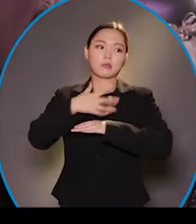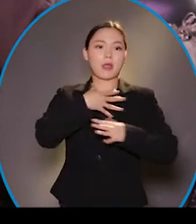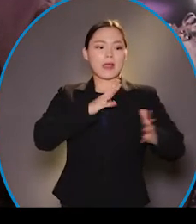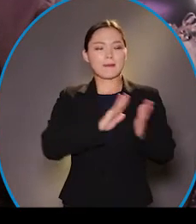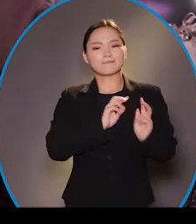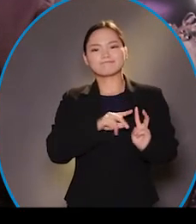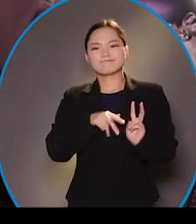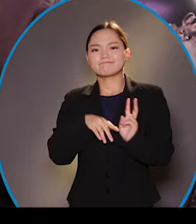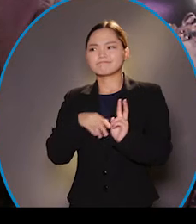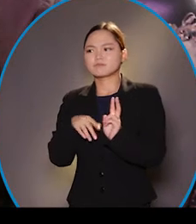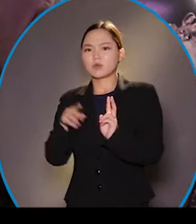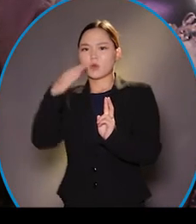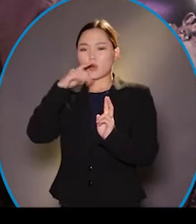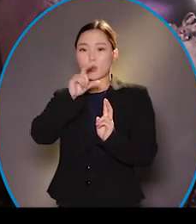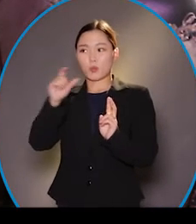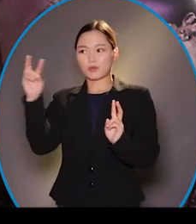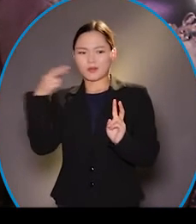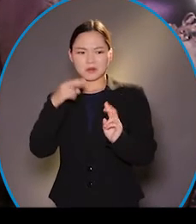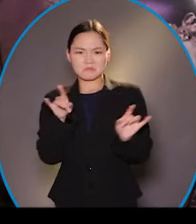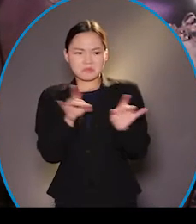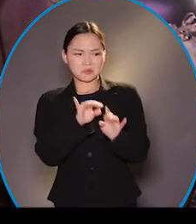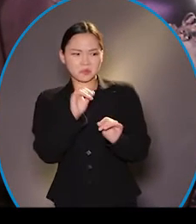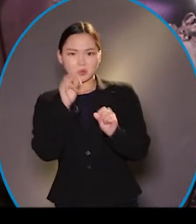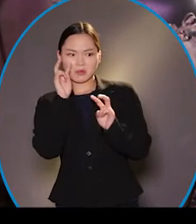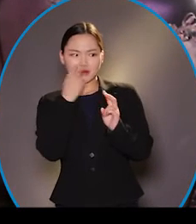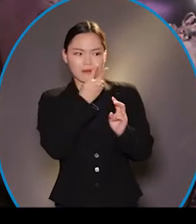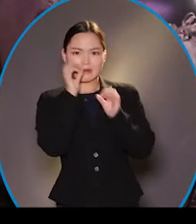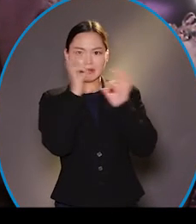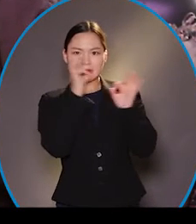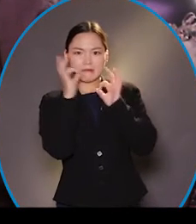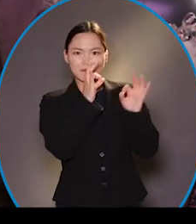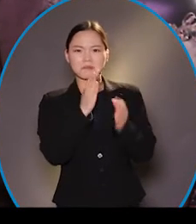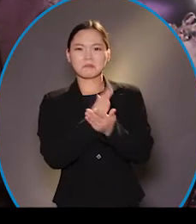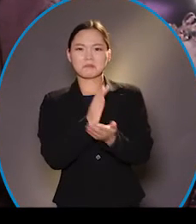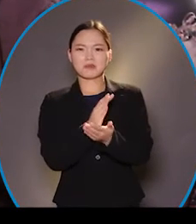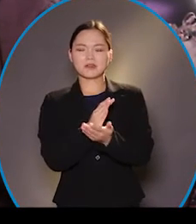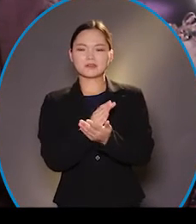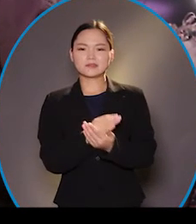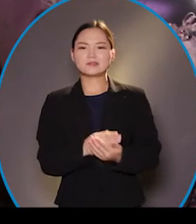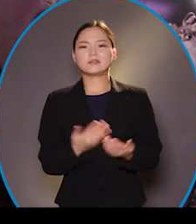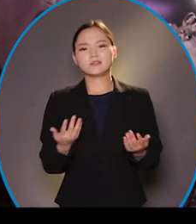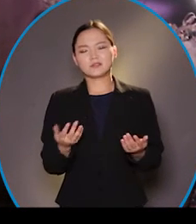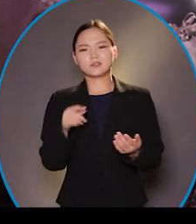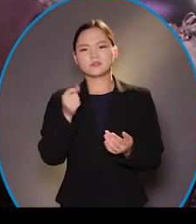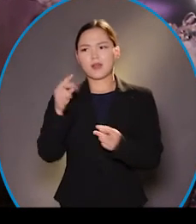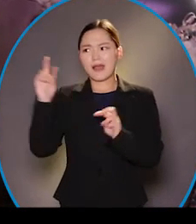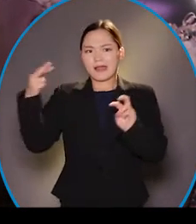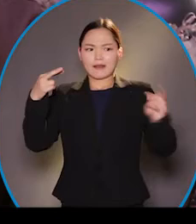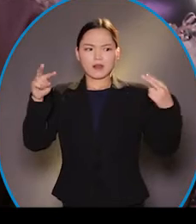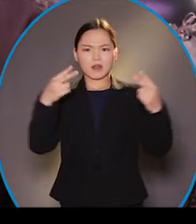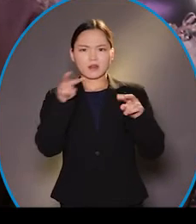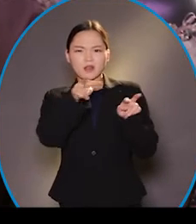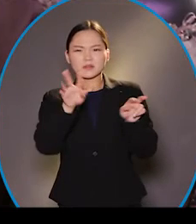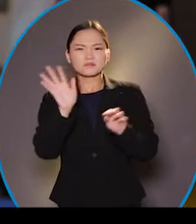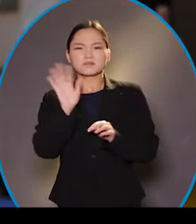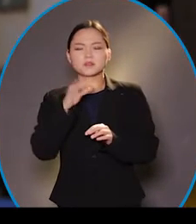бас хүмүүс бас нэг явдгуу валкер төрцөн те ийм гэж бас хараад байдаг байхгүй юу. Тэрийг бас тэгж бити харж байгаасаа гэж би